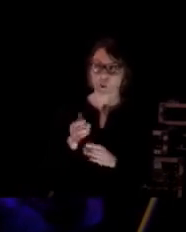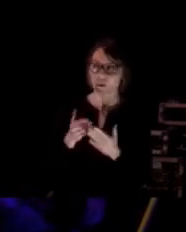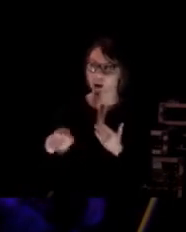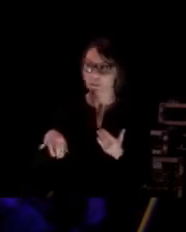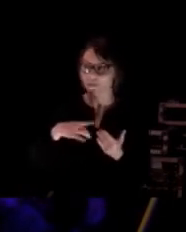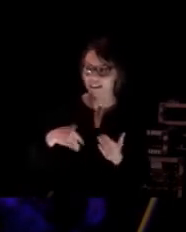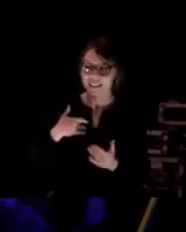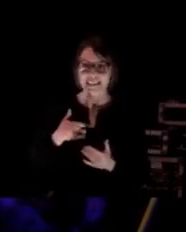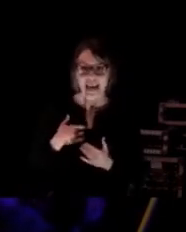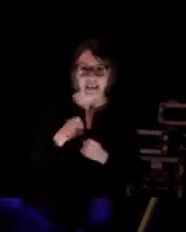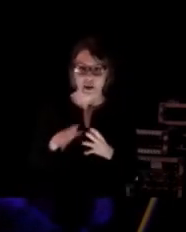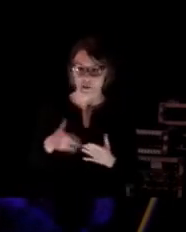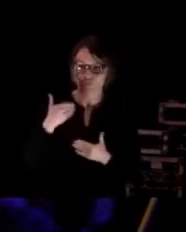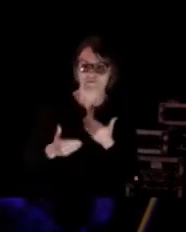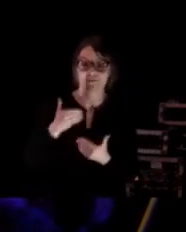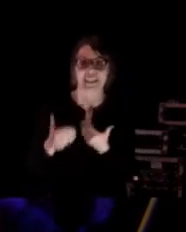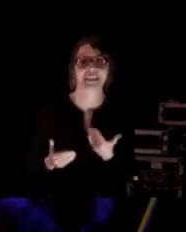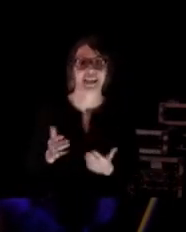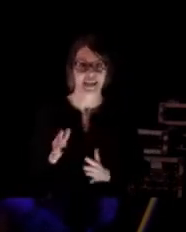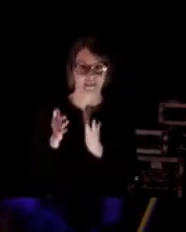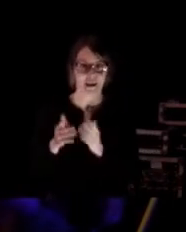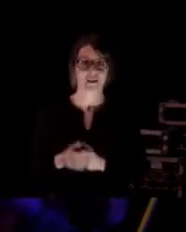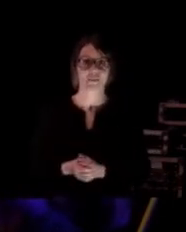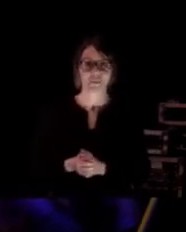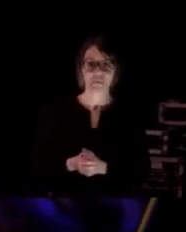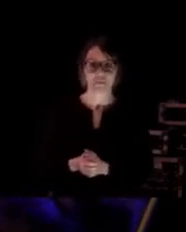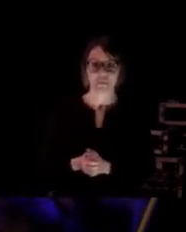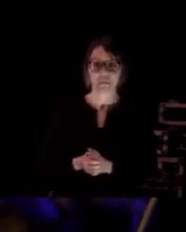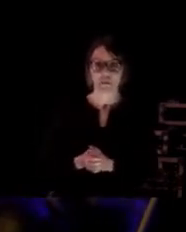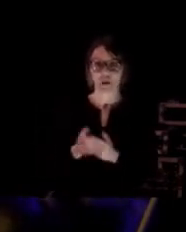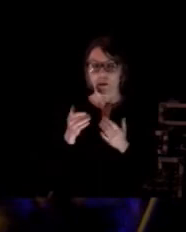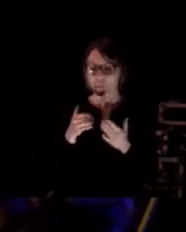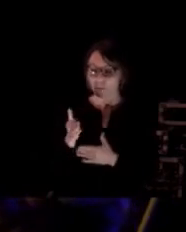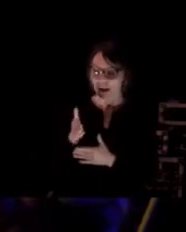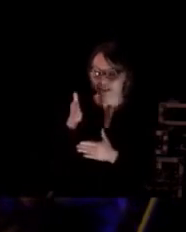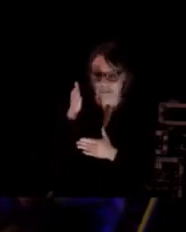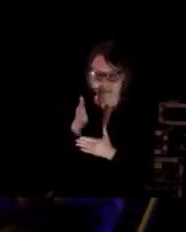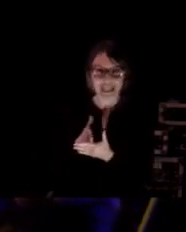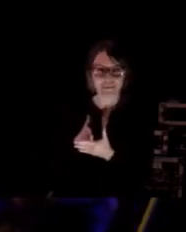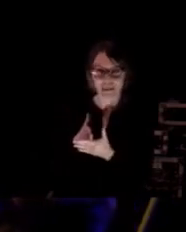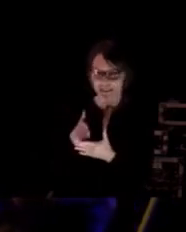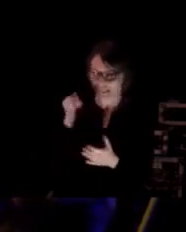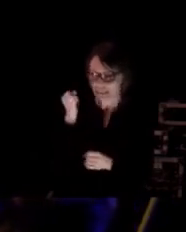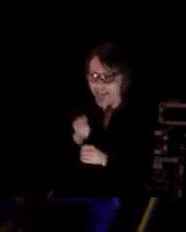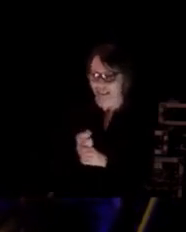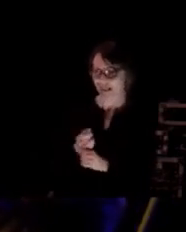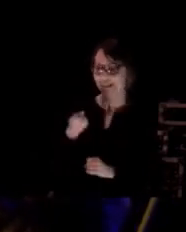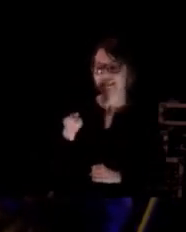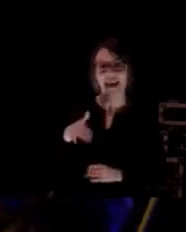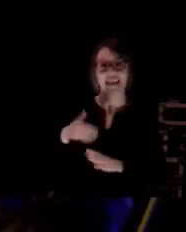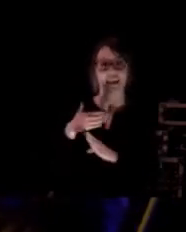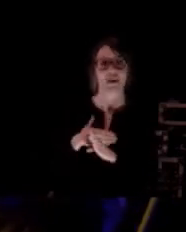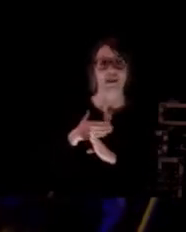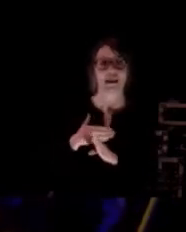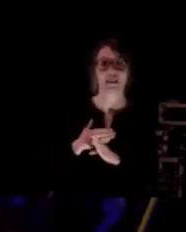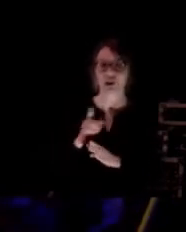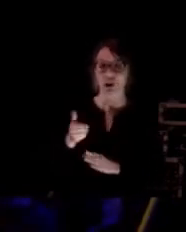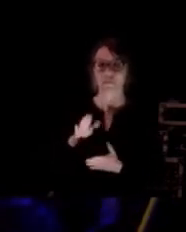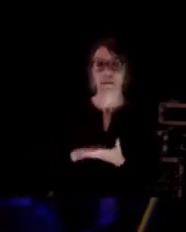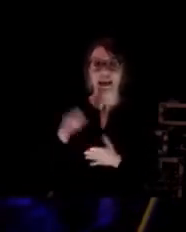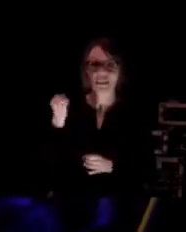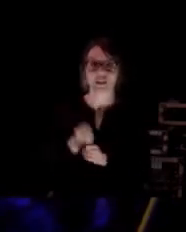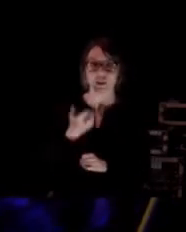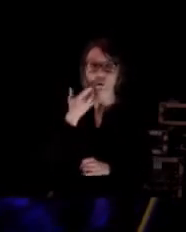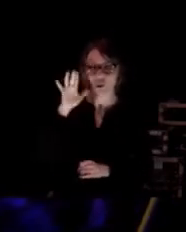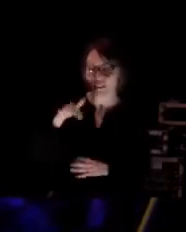jeg kommer med noe vei i livet. Det at man blir mer treffsikker. Det er kvalitet. For med sannheten, når du